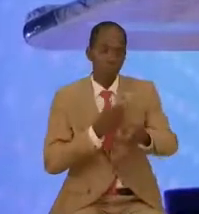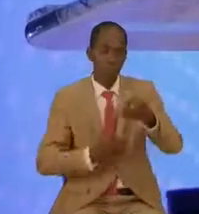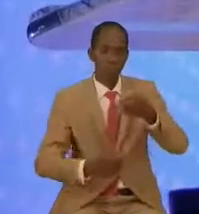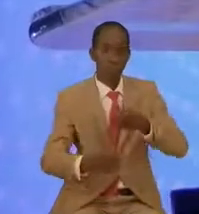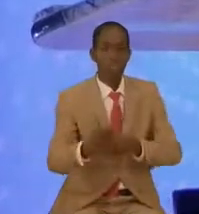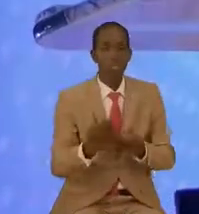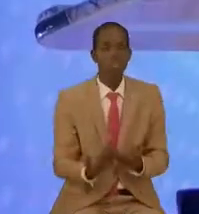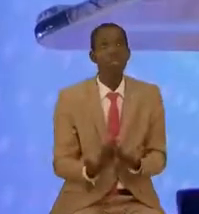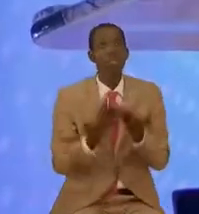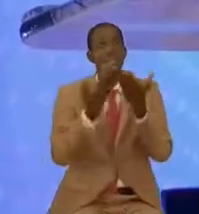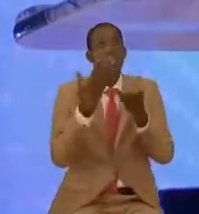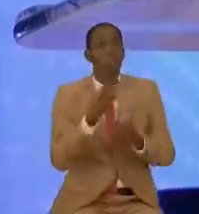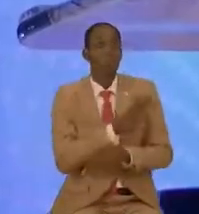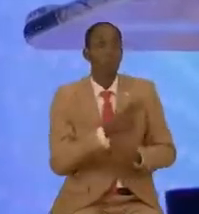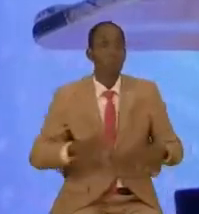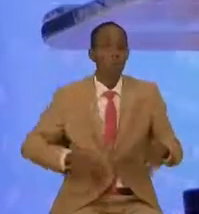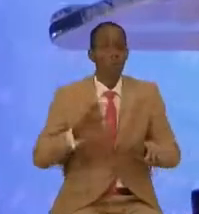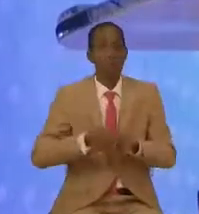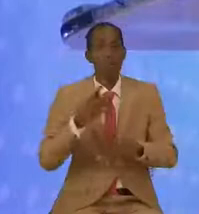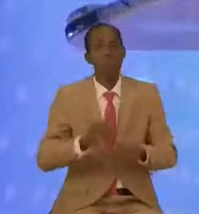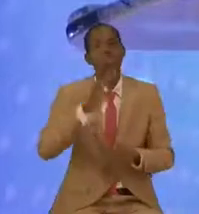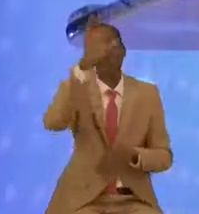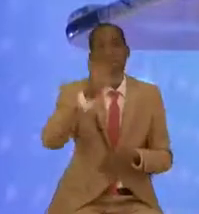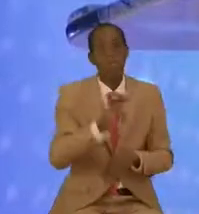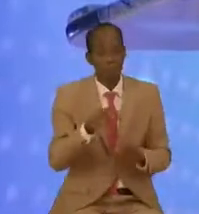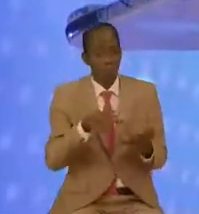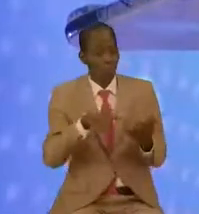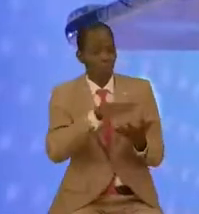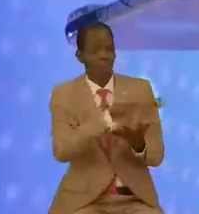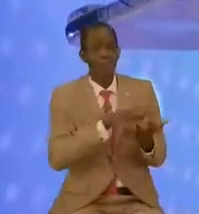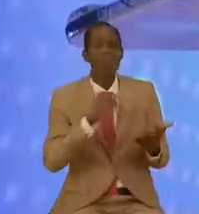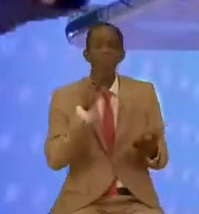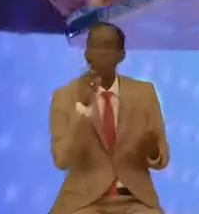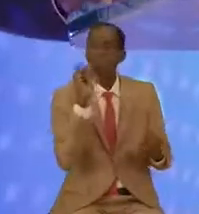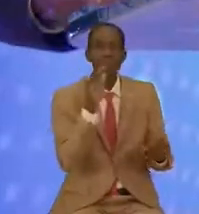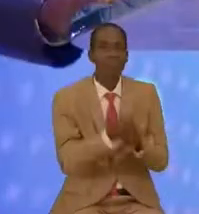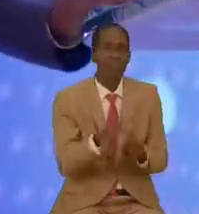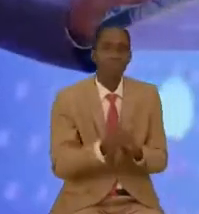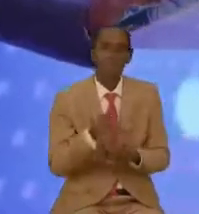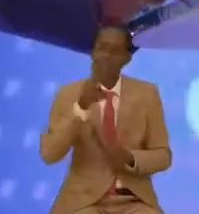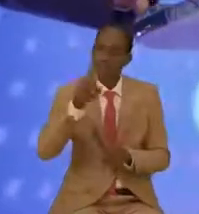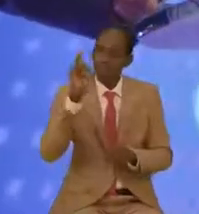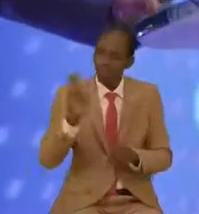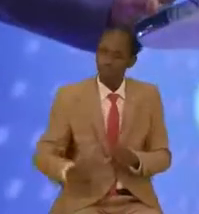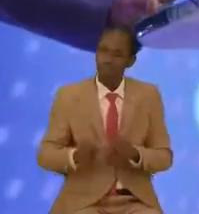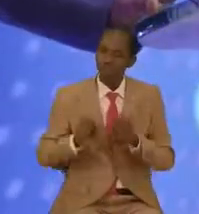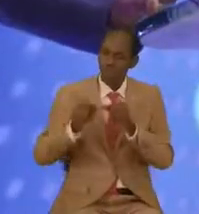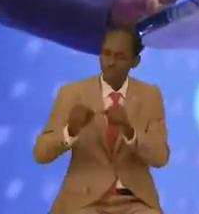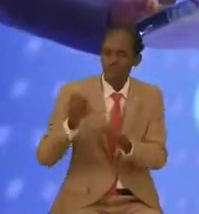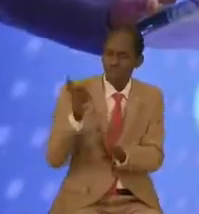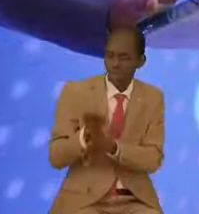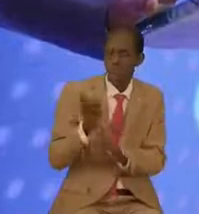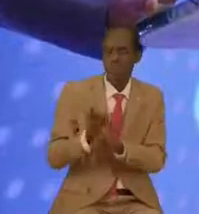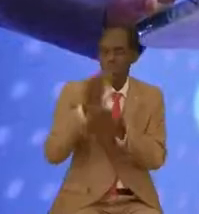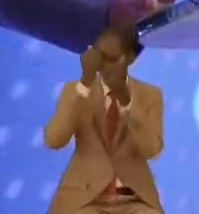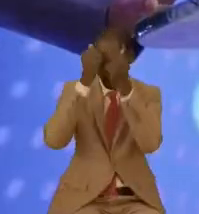le sacrifice de substitution de Christ à la croix, que cela ne suffit pas, que tu dois toujours obéir